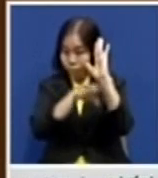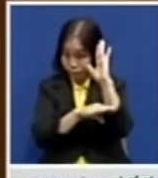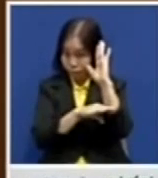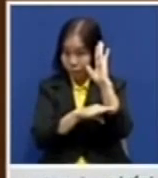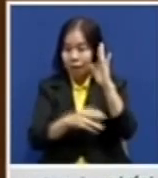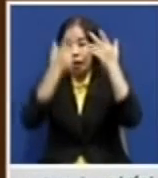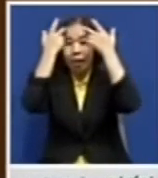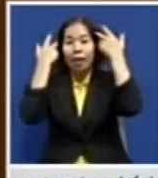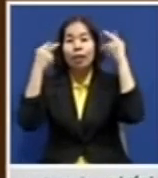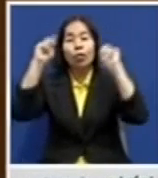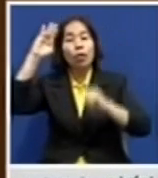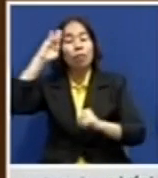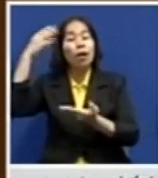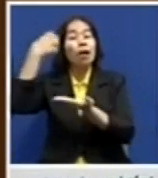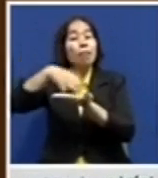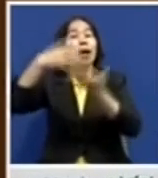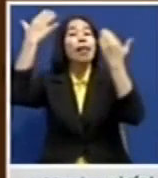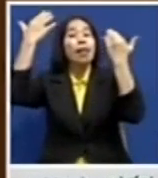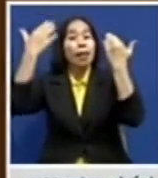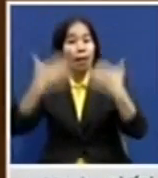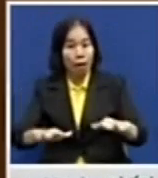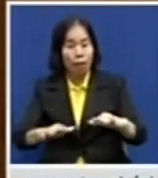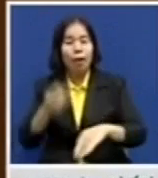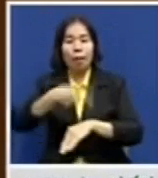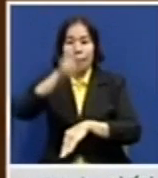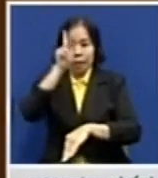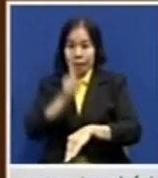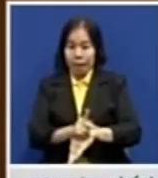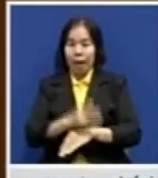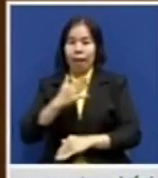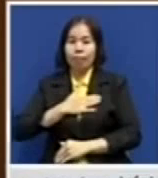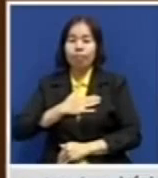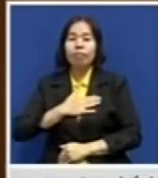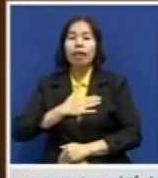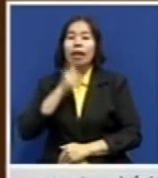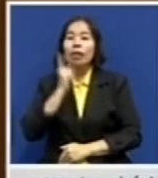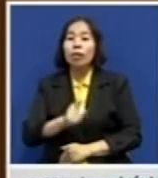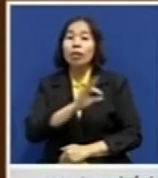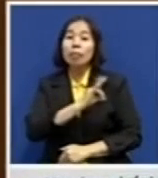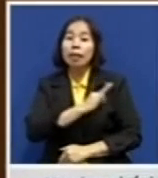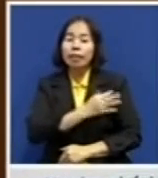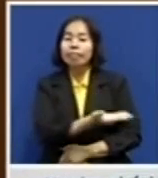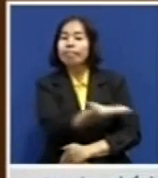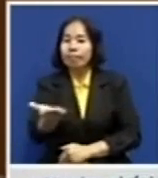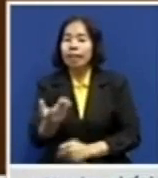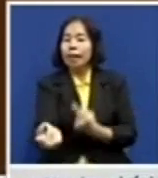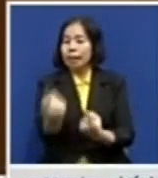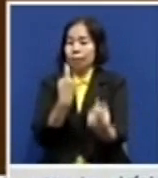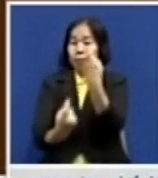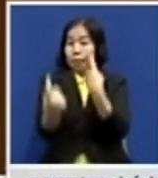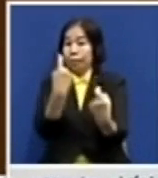นตรีได้แถลงนโยบายต่อรัฐสภาแล้วให้ประธานดำเนินการให้สมาชิกรัฐสภาซักถามและอภิปรายรว